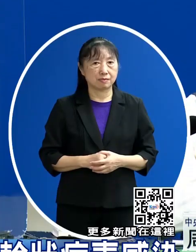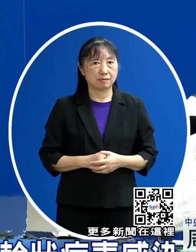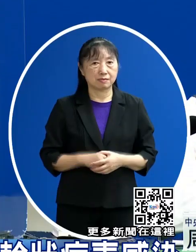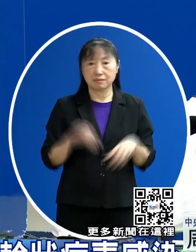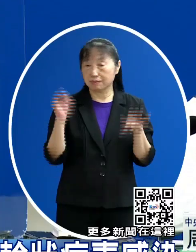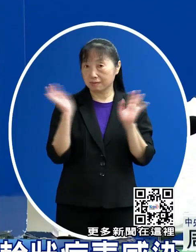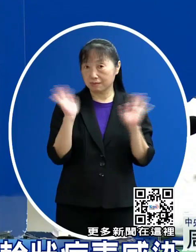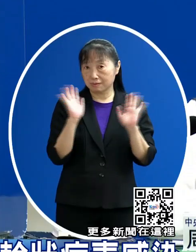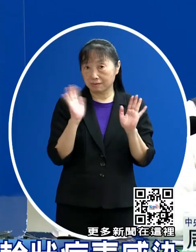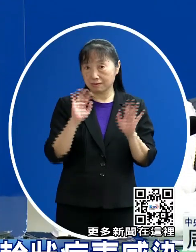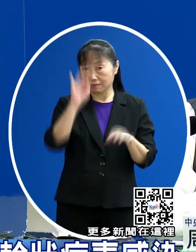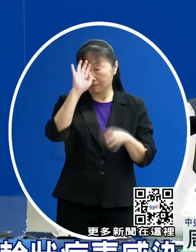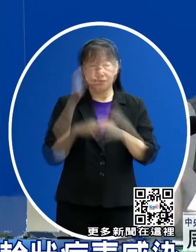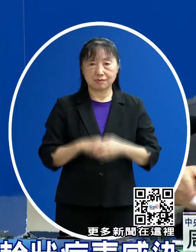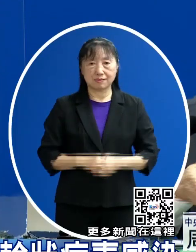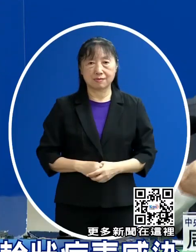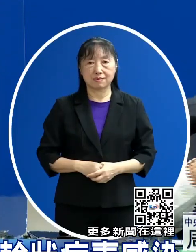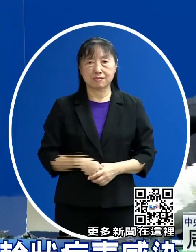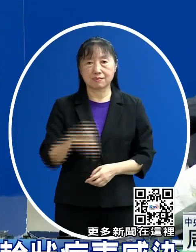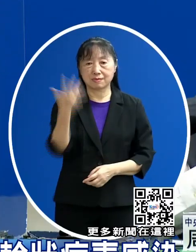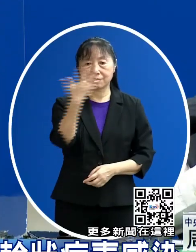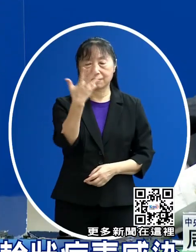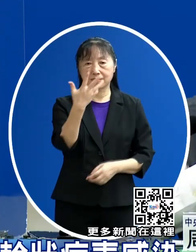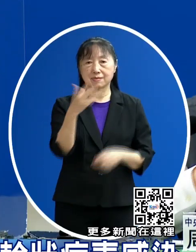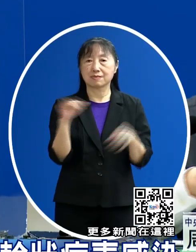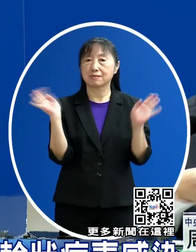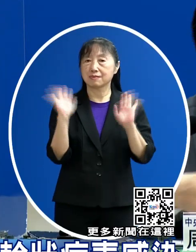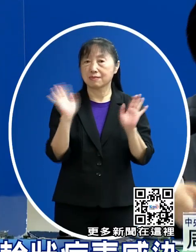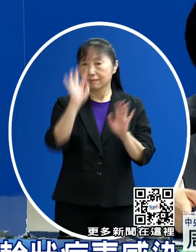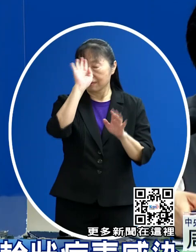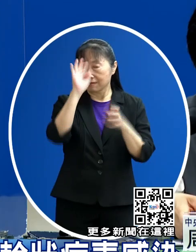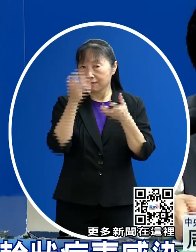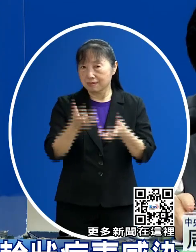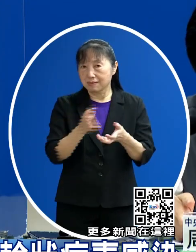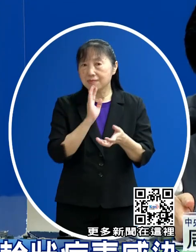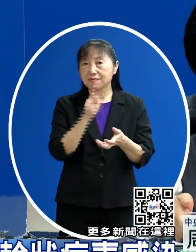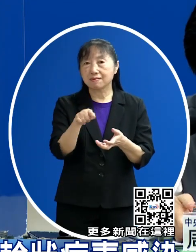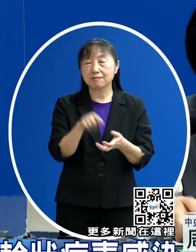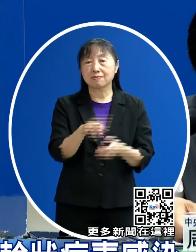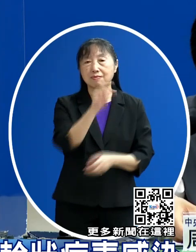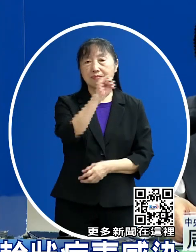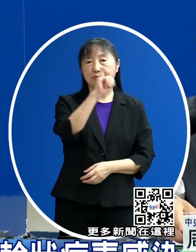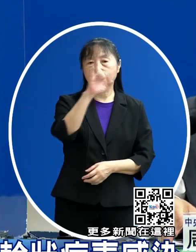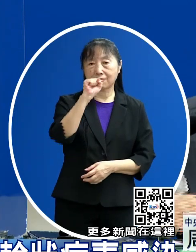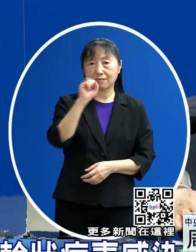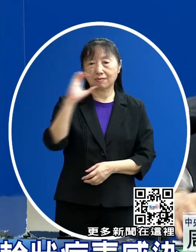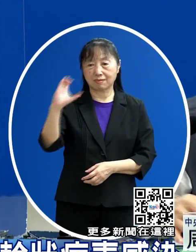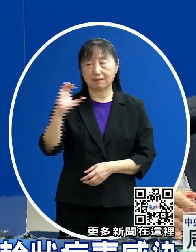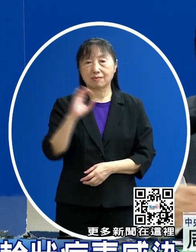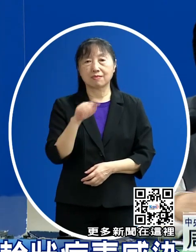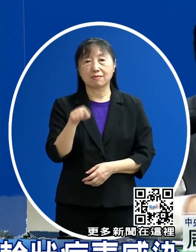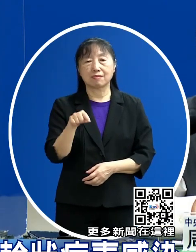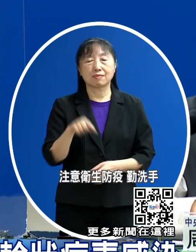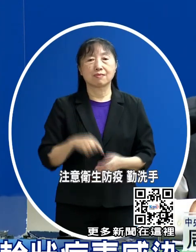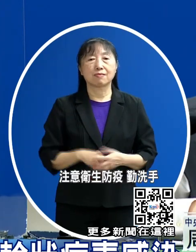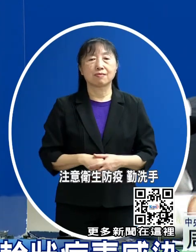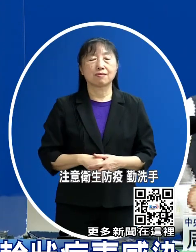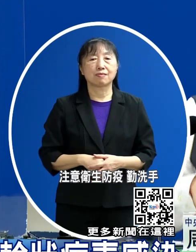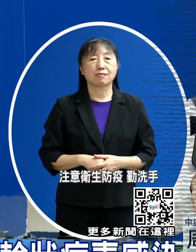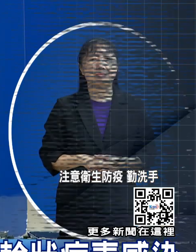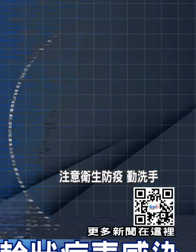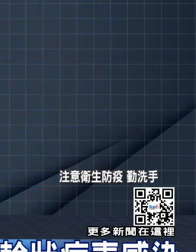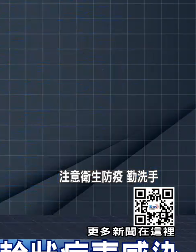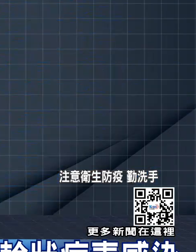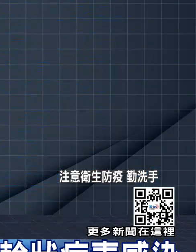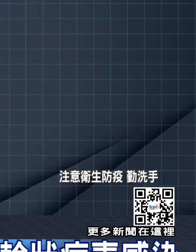那今天的儿童的重症个案比较多，八例的儿童重症全部都是 MIS C 的个案。 儿童确诊后康复仍